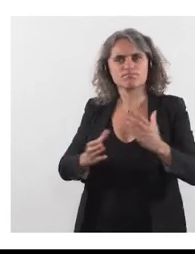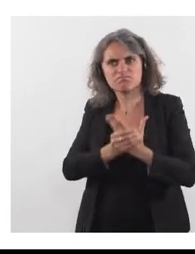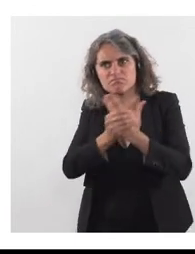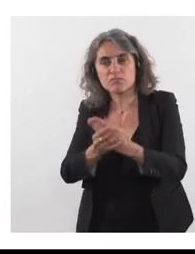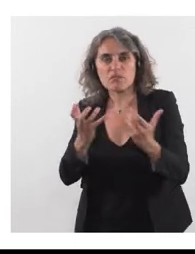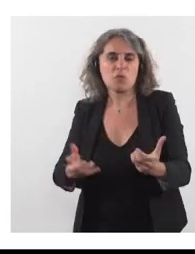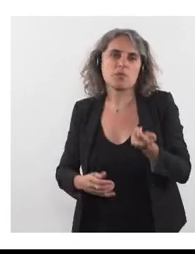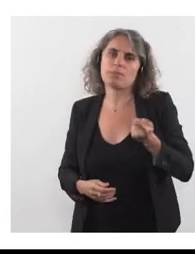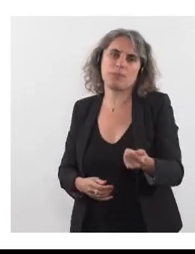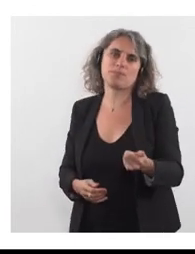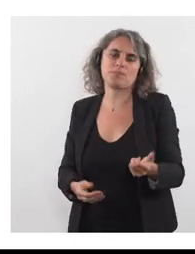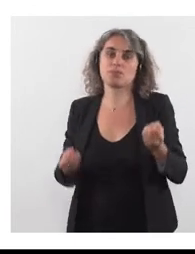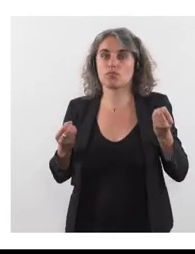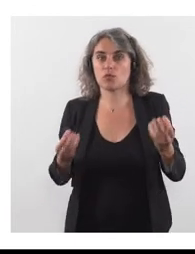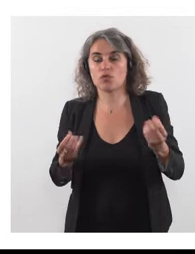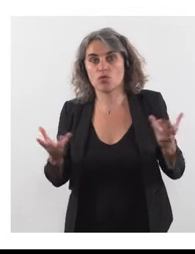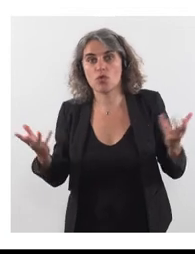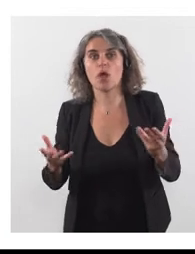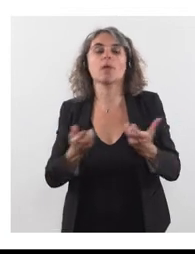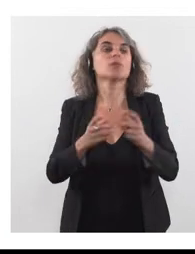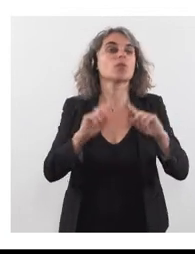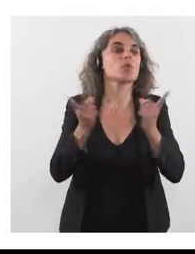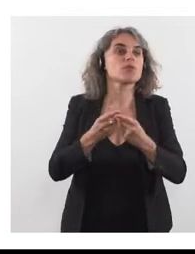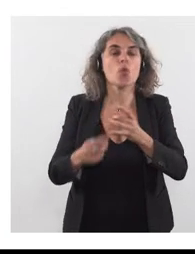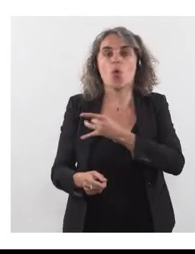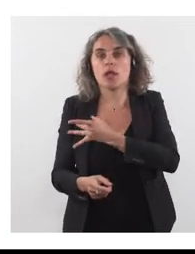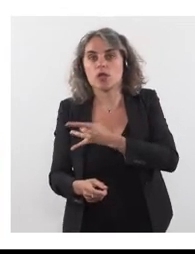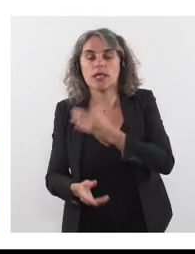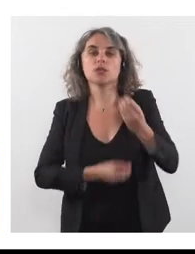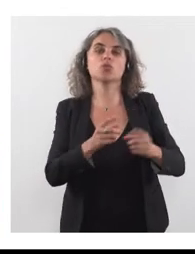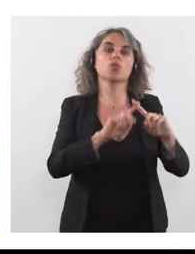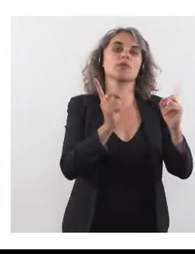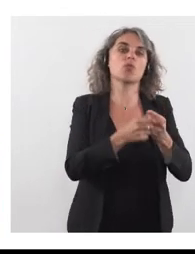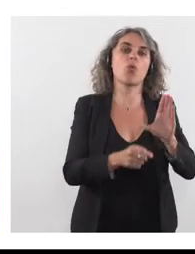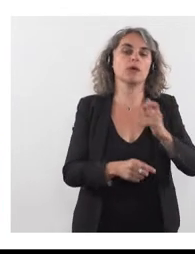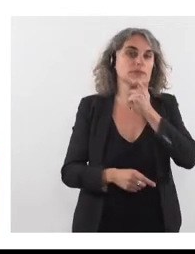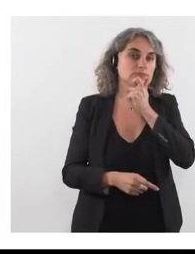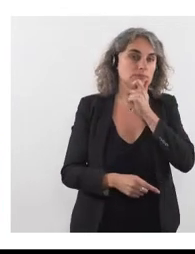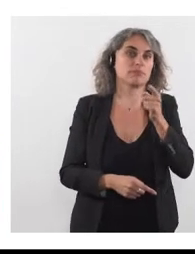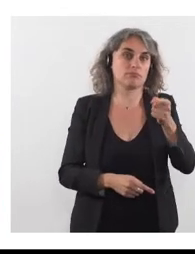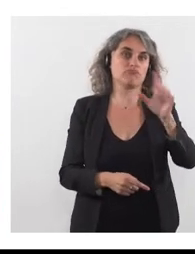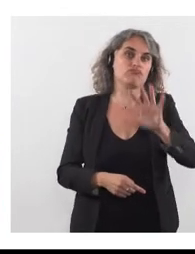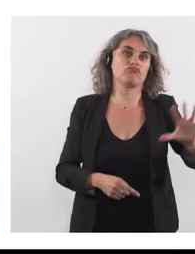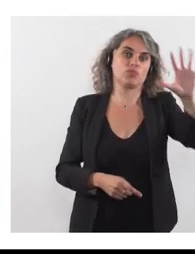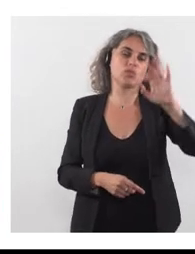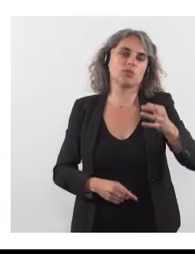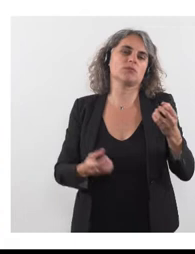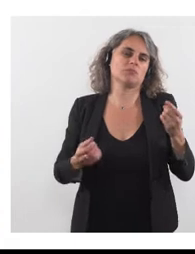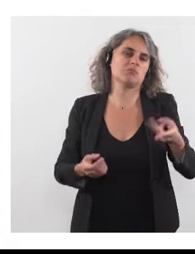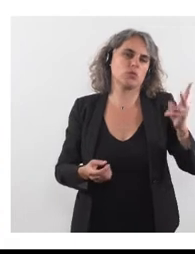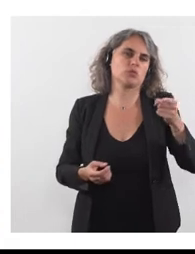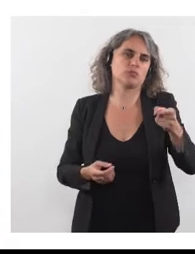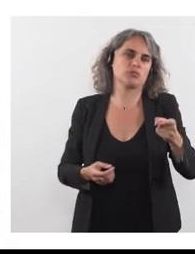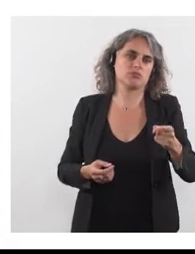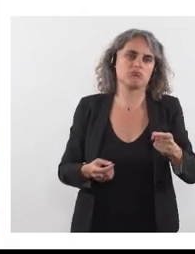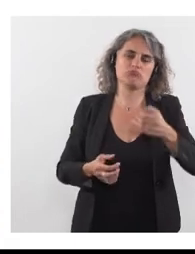principalement soit notamment la commission irlandaise ou la commission britannique qui vont le plus souvent aller devant cette Cour